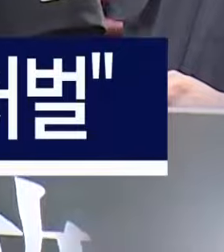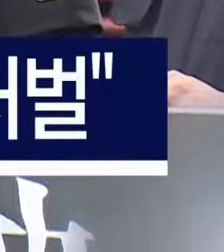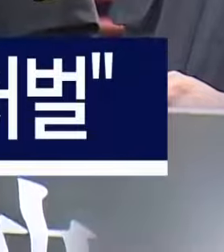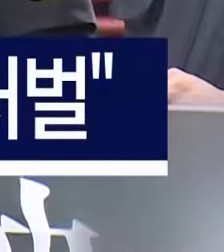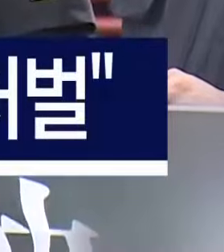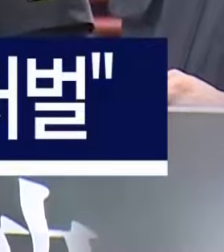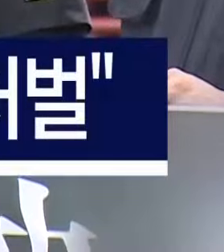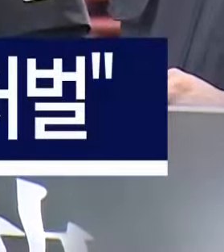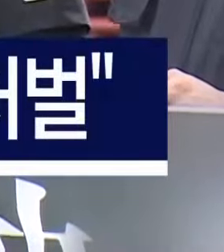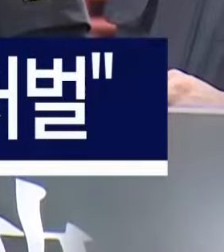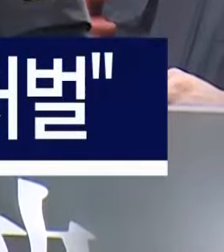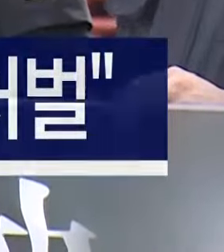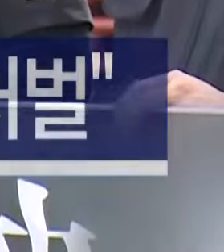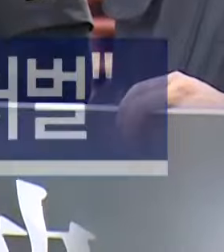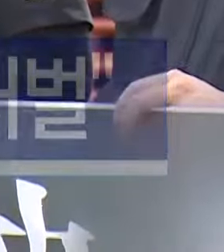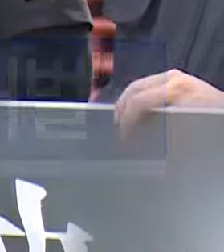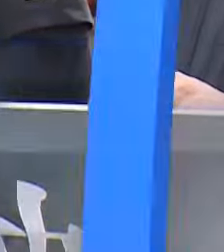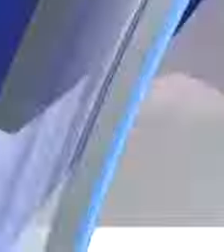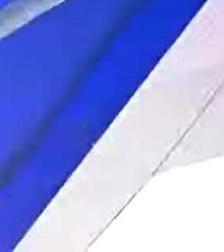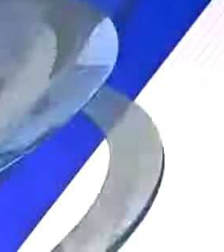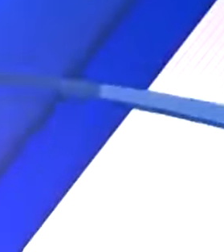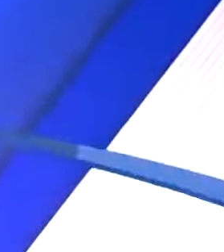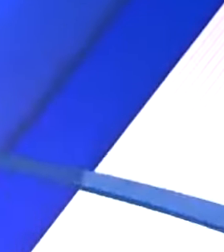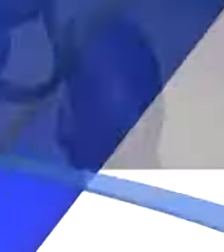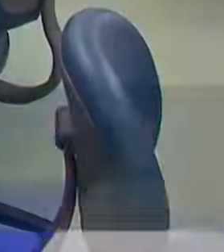처벌을 요구하는 목소리가 높아지고 있습니다.